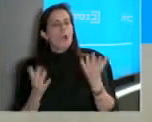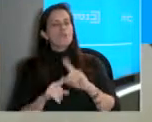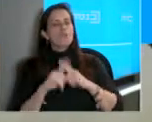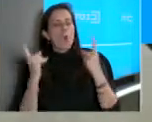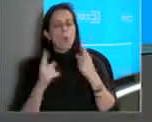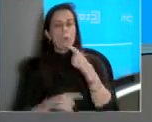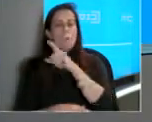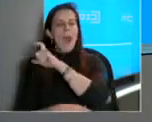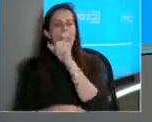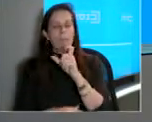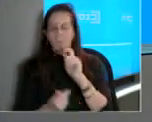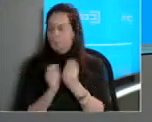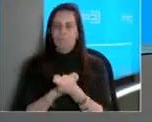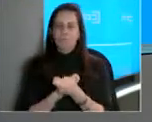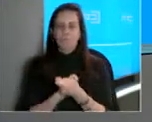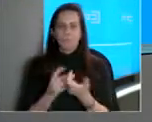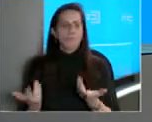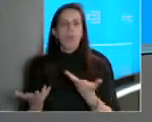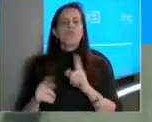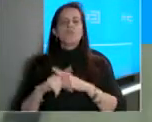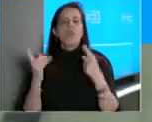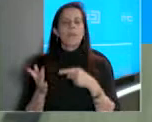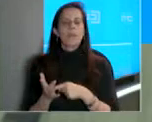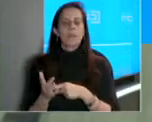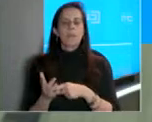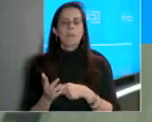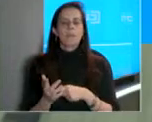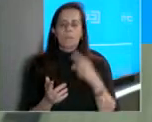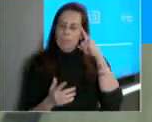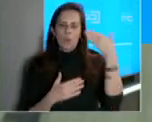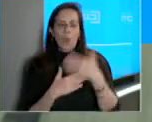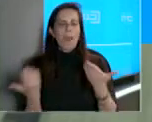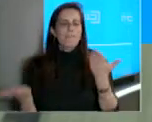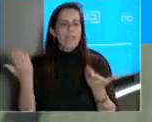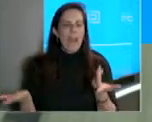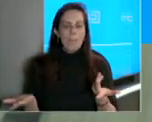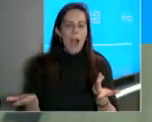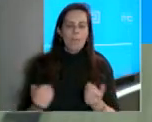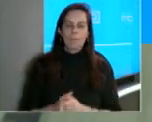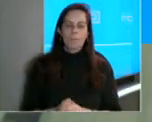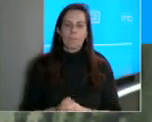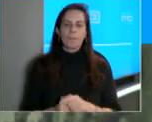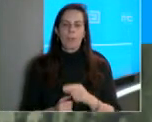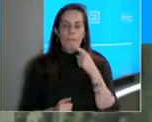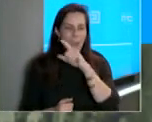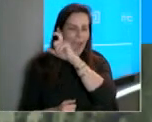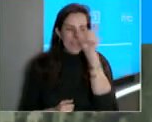עיתון המעריב, בין לילה אותו עיתון שהוא מקים, מה שונה בו ממעריב, מידיעות אחרונות? הוא